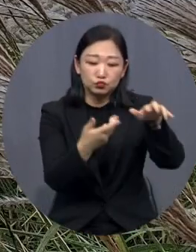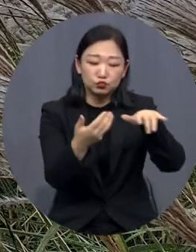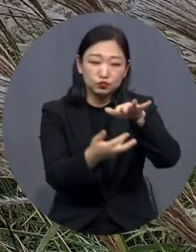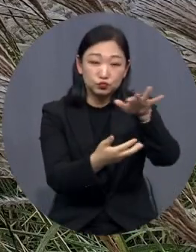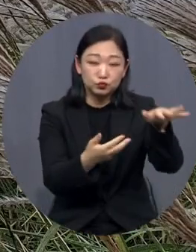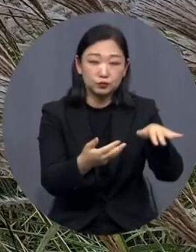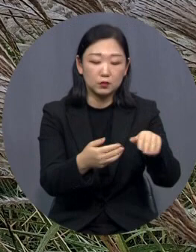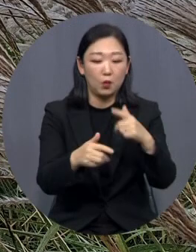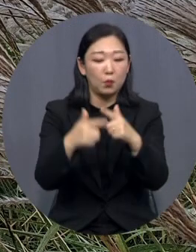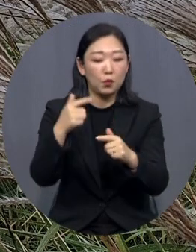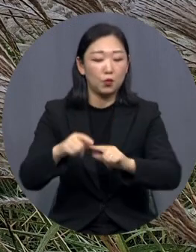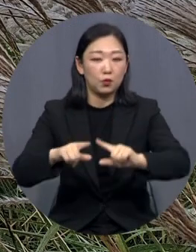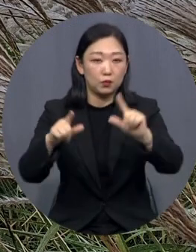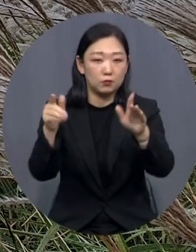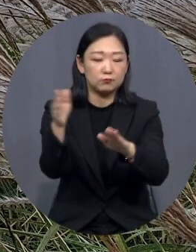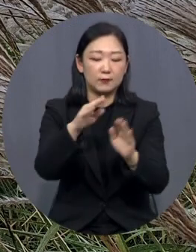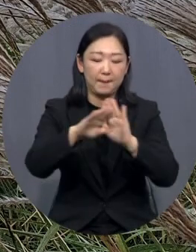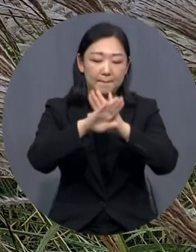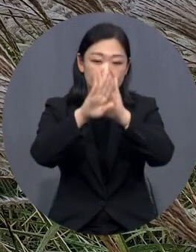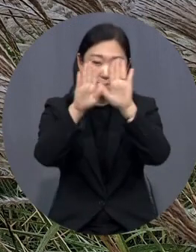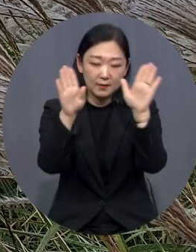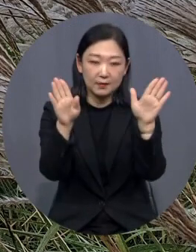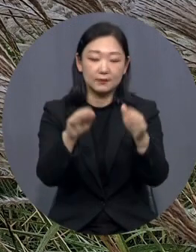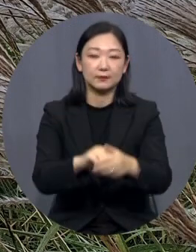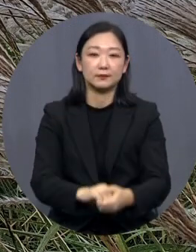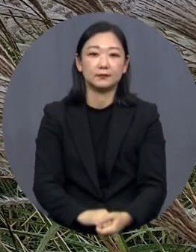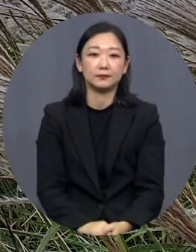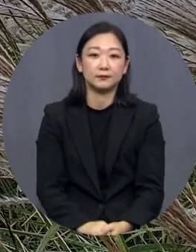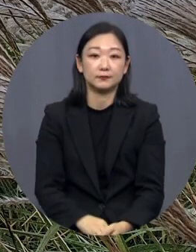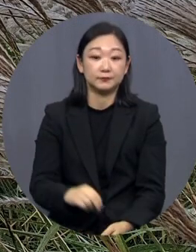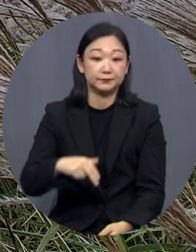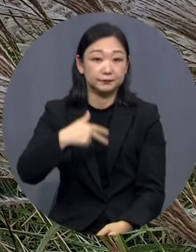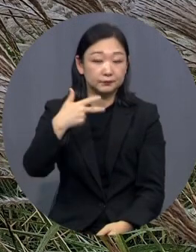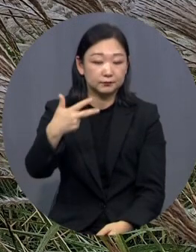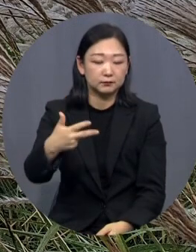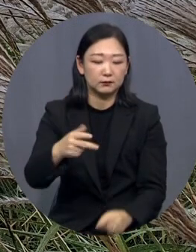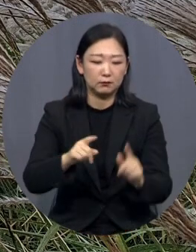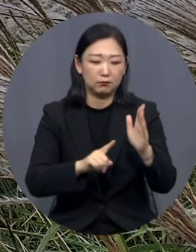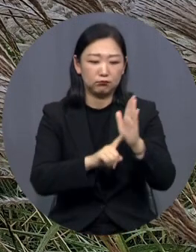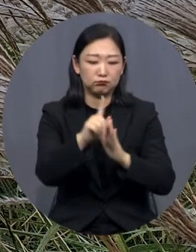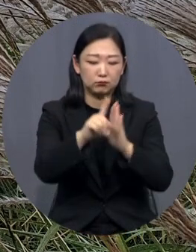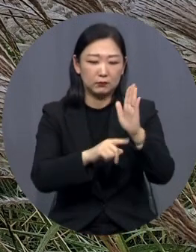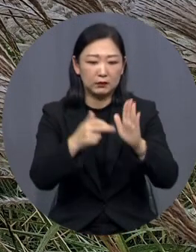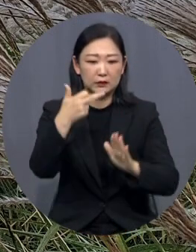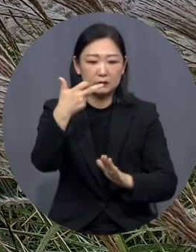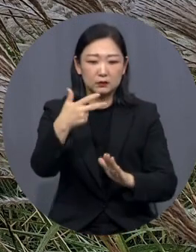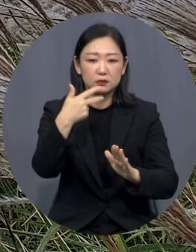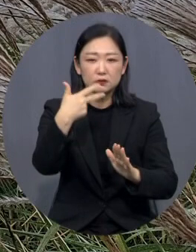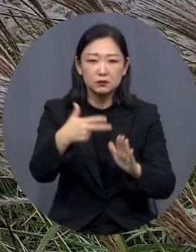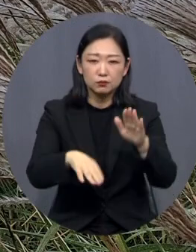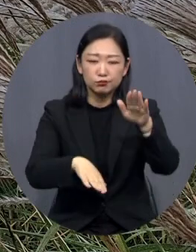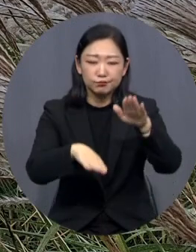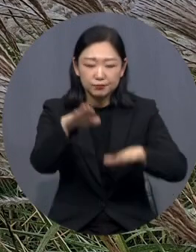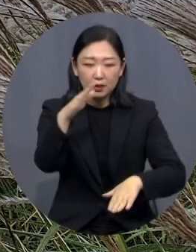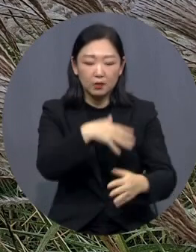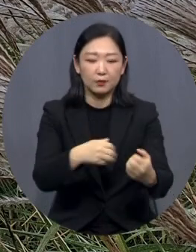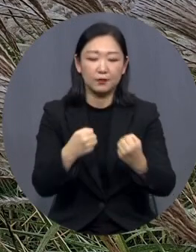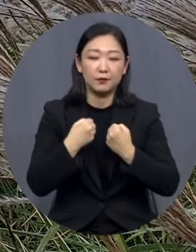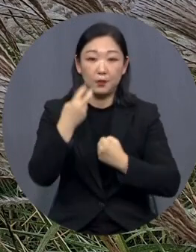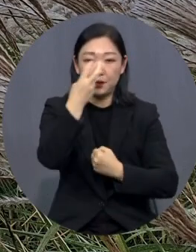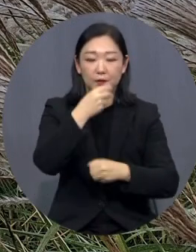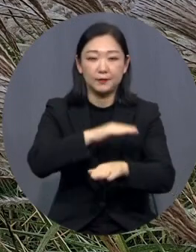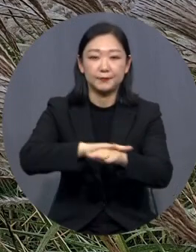보이다가 목요일부터 맑고 쾌청해 지겠습니다 다음 주에는 일교차가 7도가량 벌어져서 환절기 건강관리